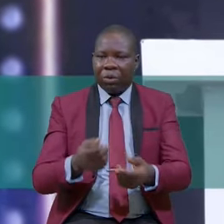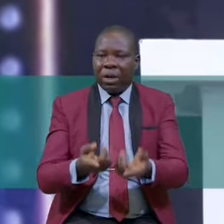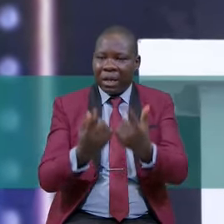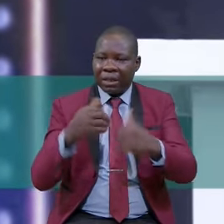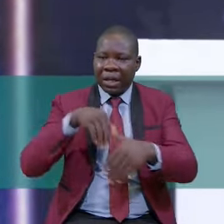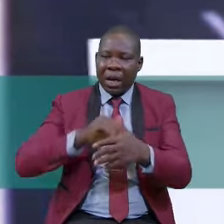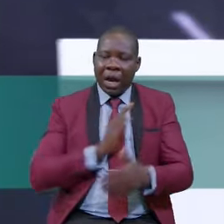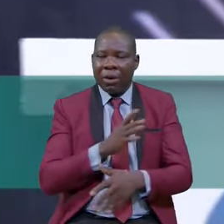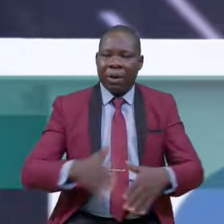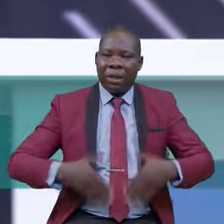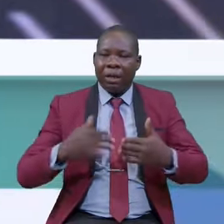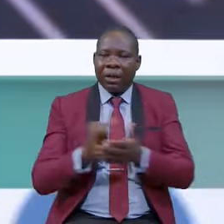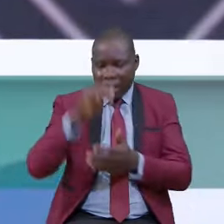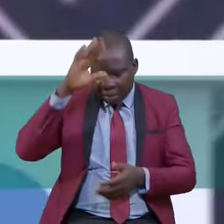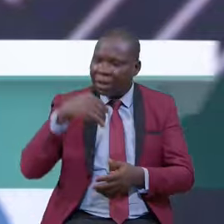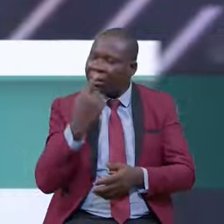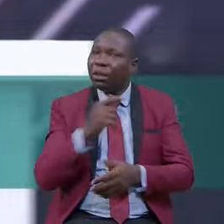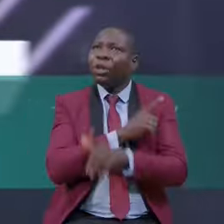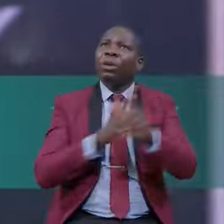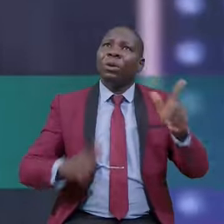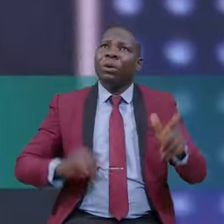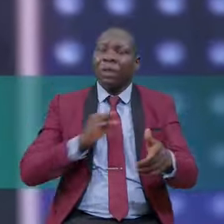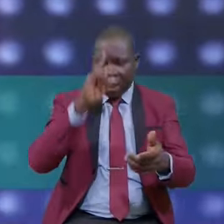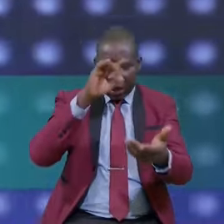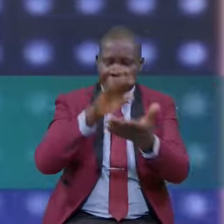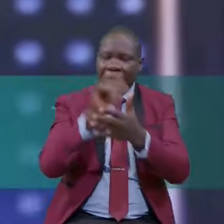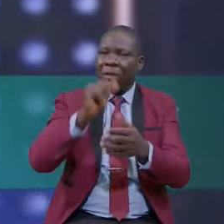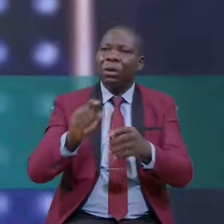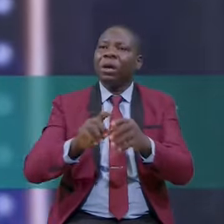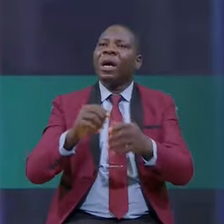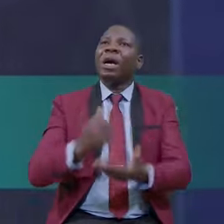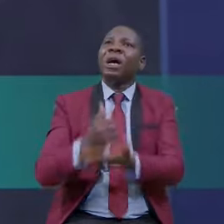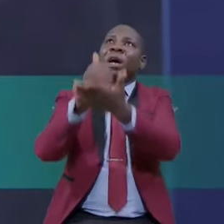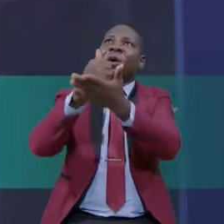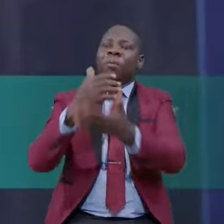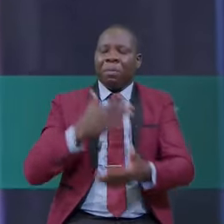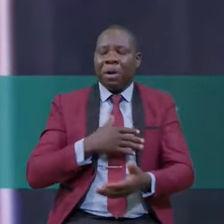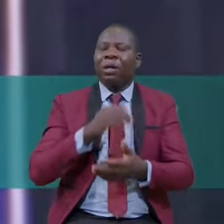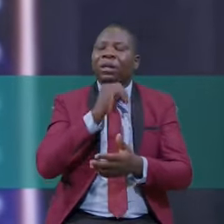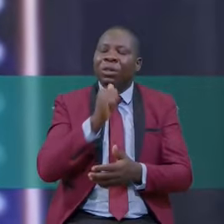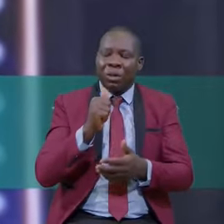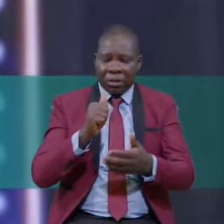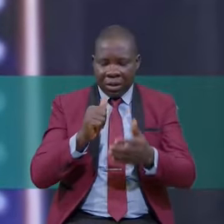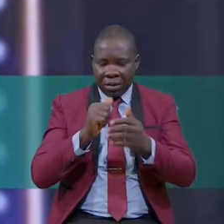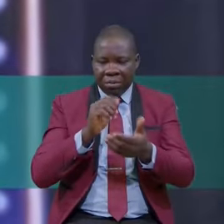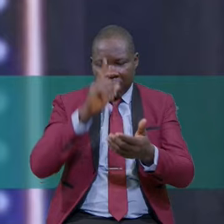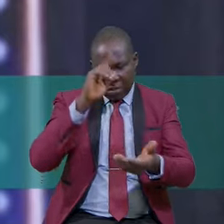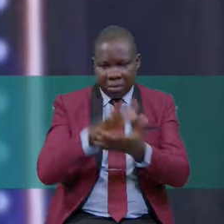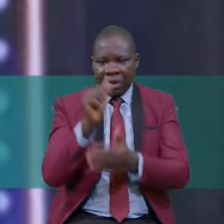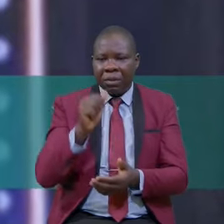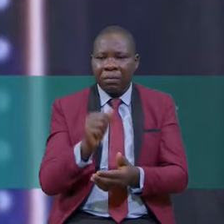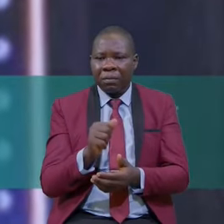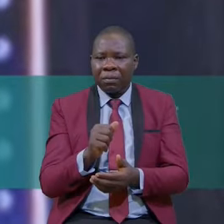Seigneur, unbelief. Je crois être de mon incrédulité. Et nous devons fouler. Les autres annoncent Christ. Christ est